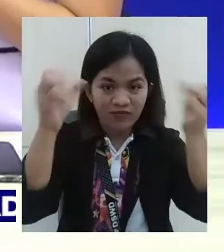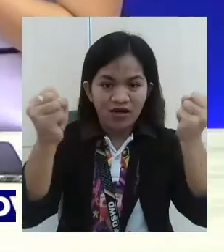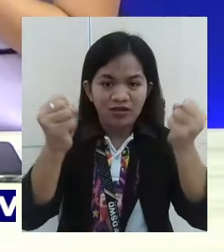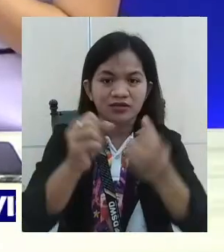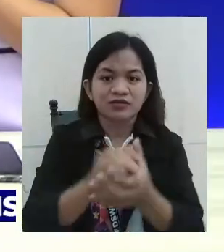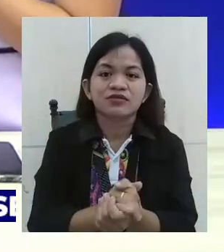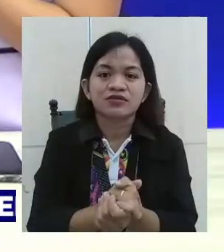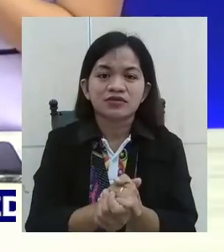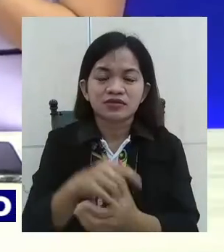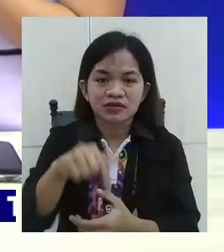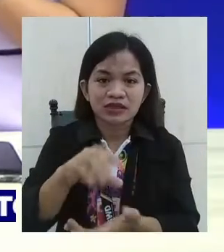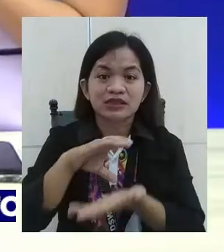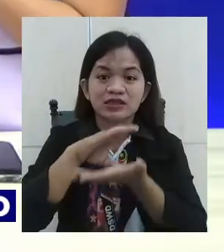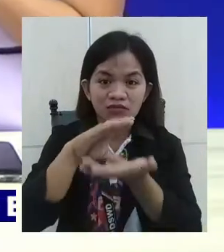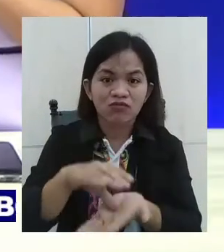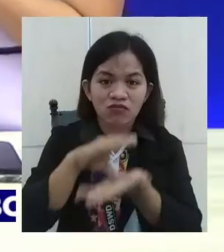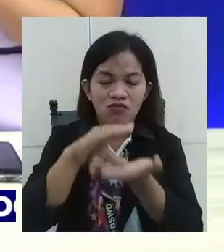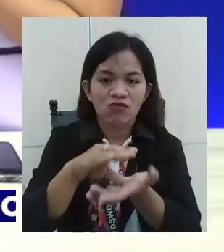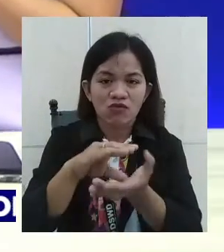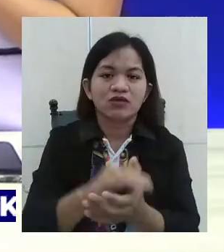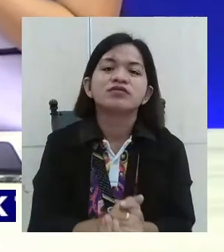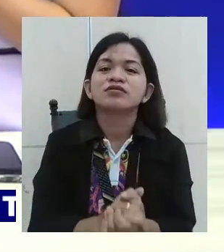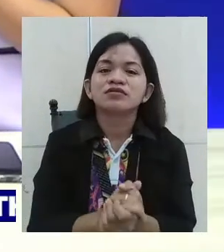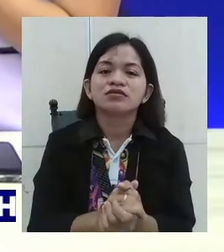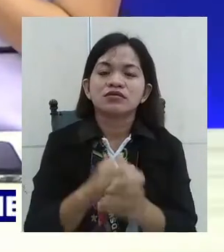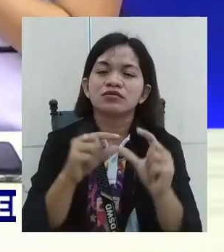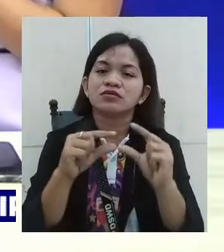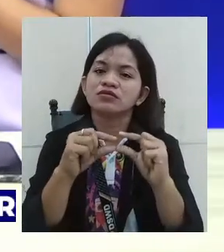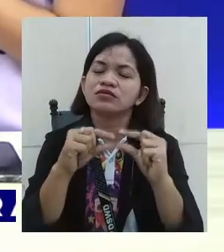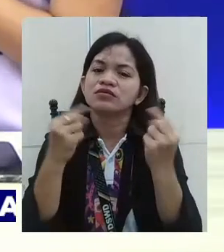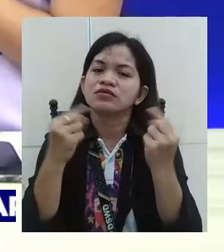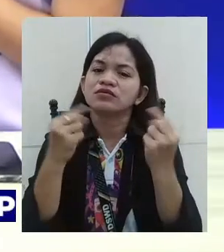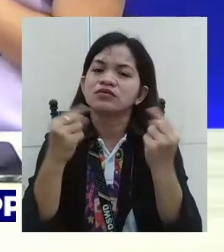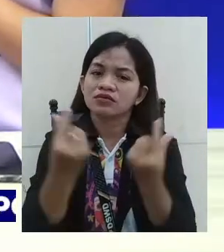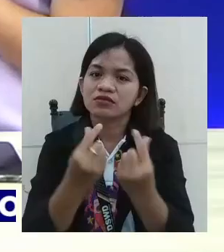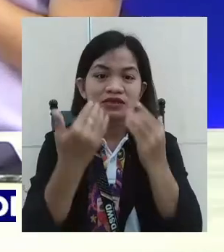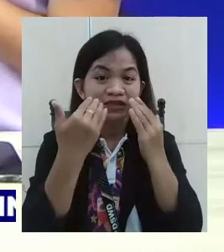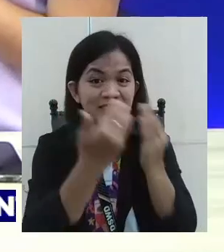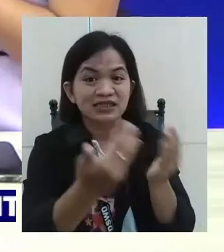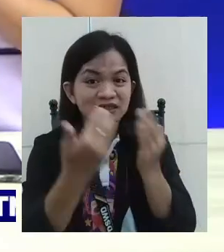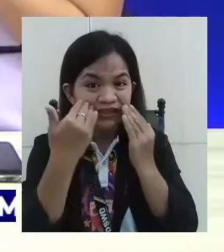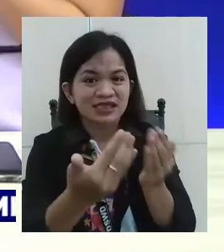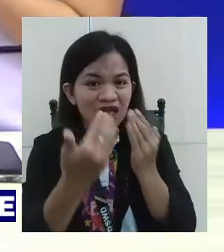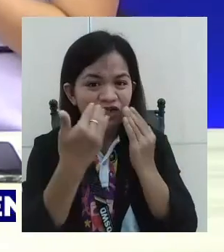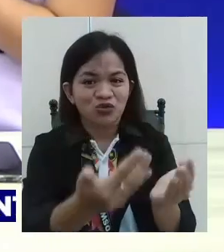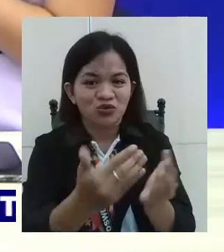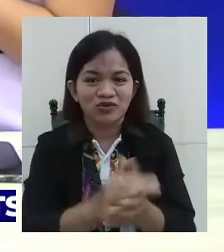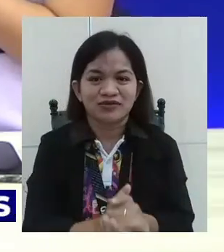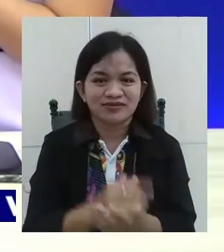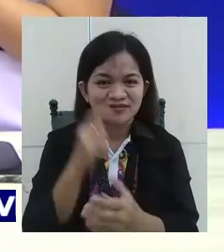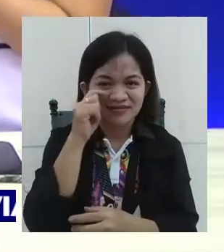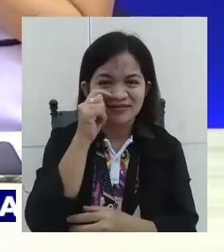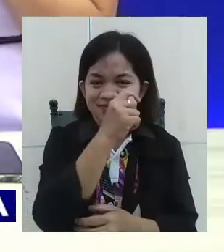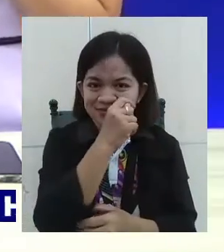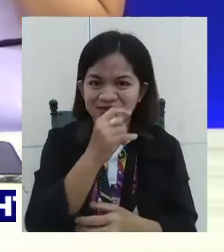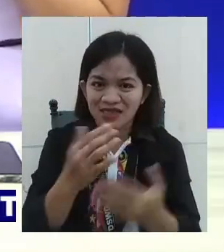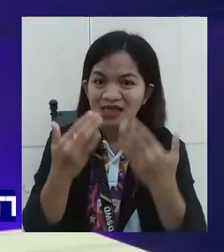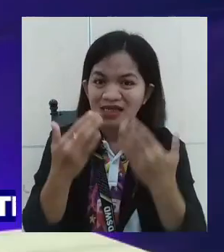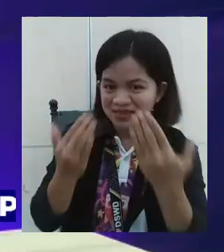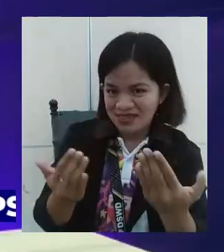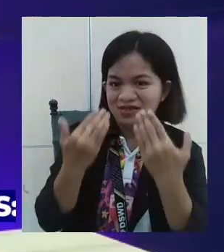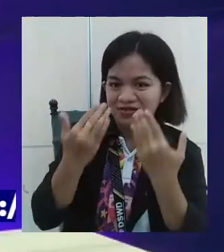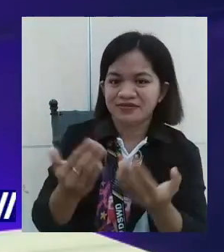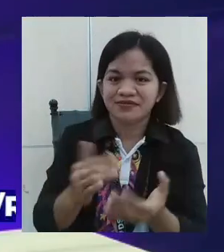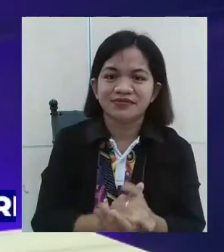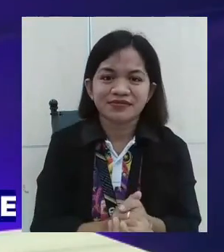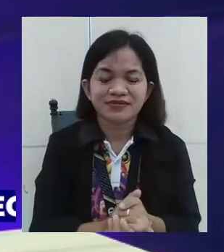ZAMPEN Federation for PWD Sector. Maraming salamat po, Sir Teddy. Maraming salamat din. Ayun. Maraming